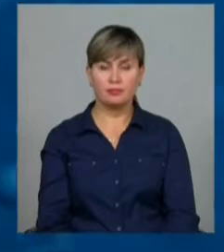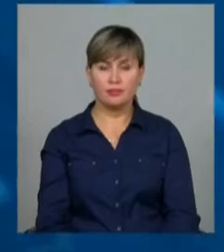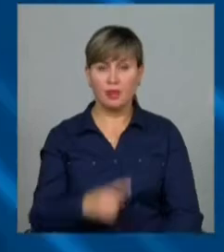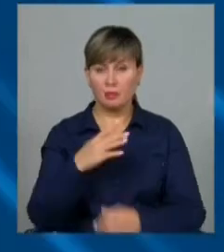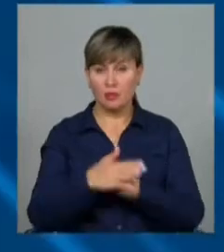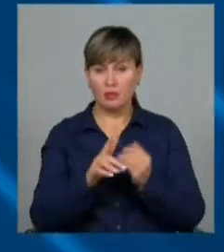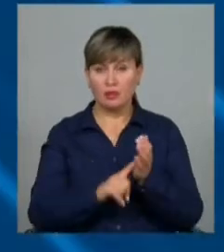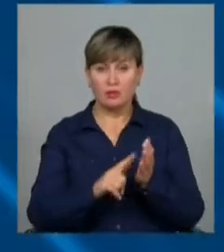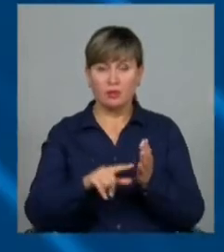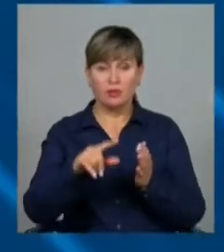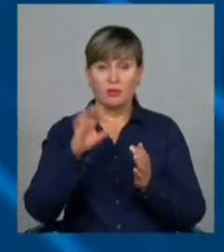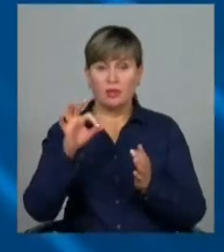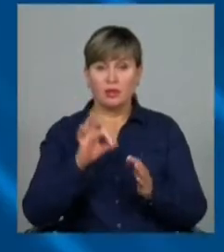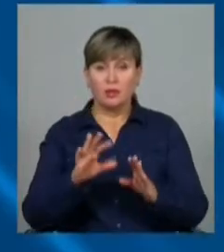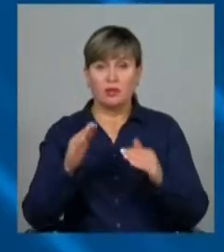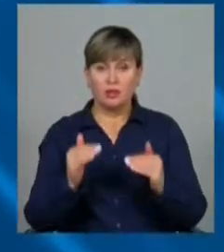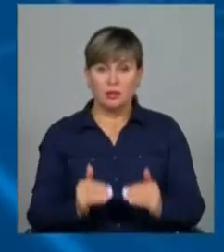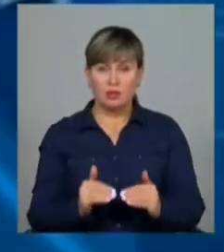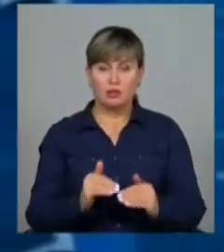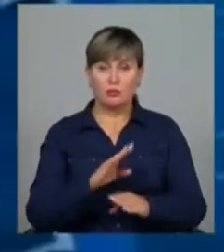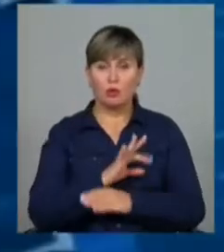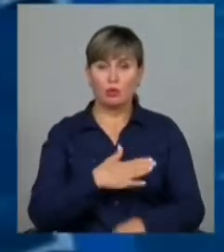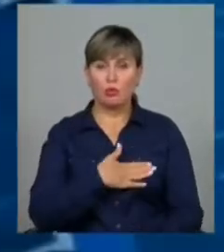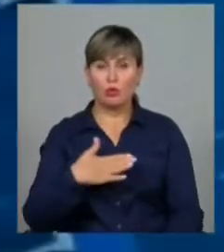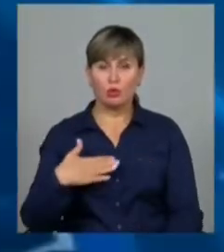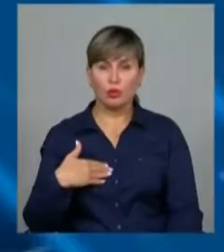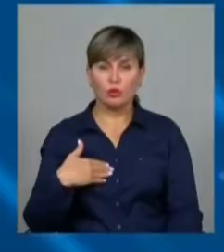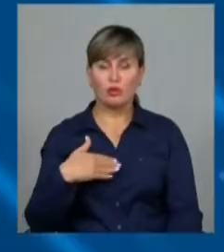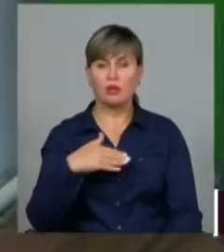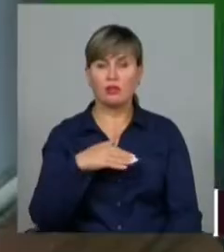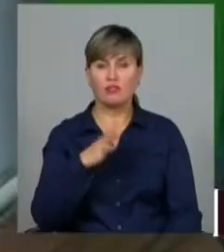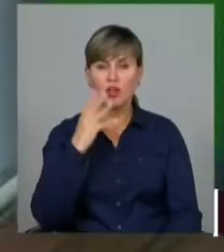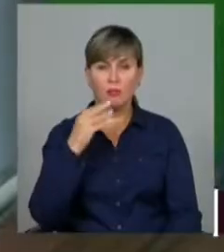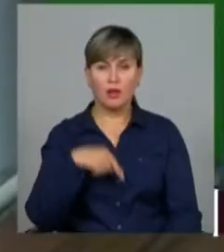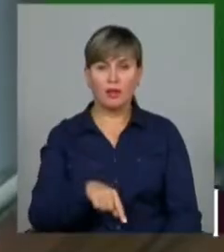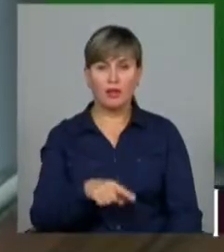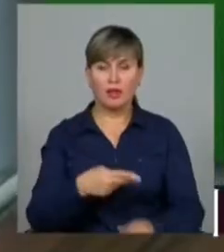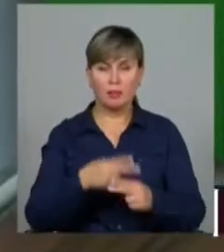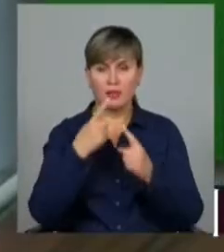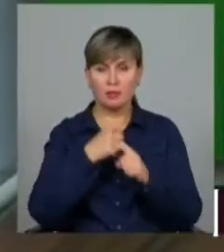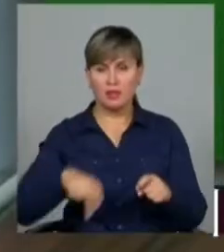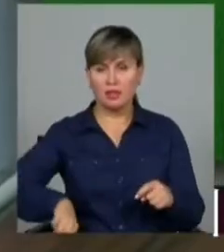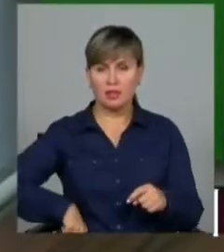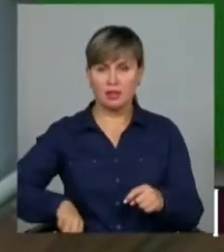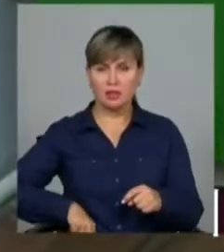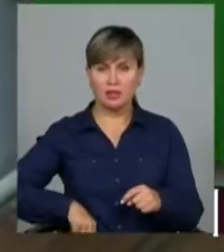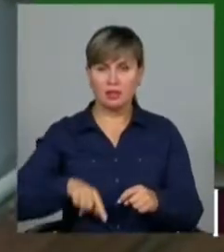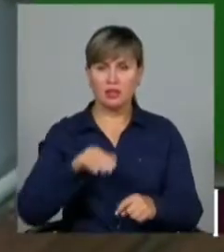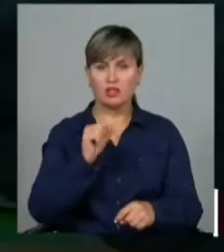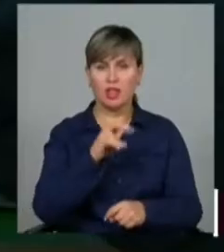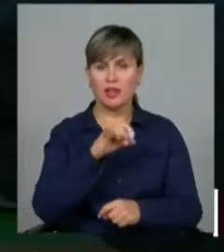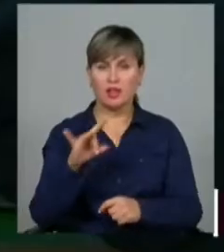Почти на 70% снизилась смертность от туберкулеза в Алматы за 5 лет. Об этом сообщила директор Центра фтизиопульмонологии